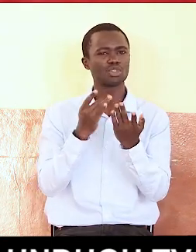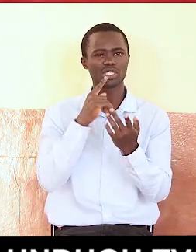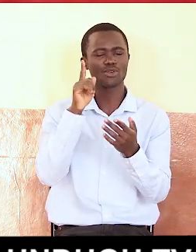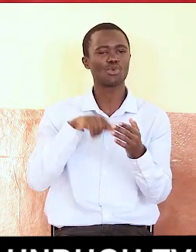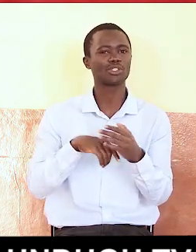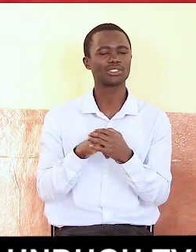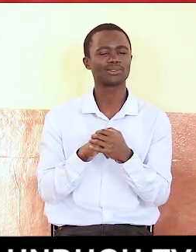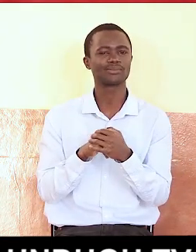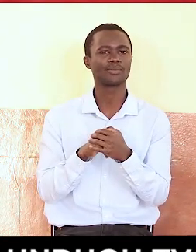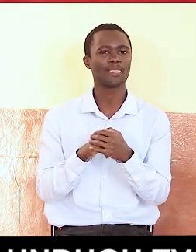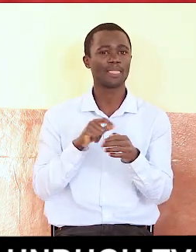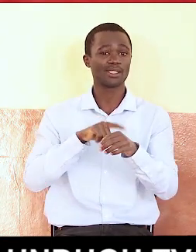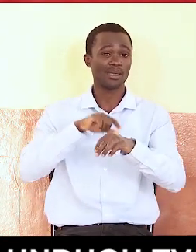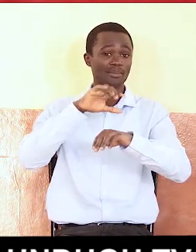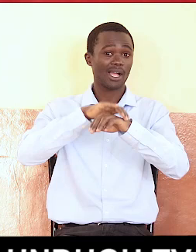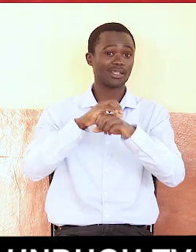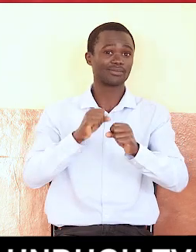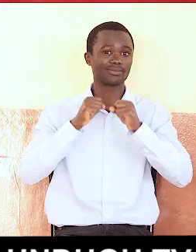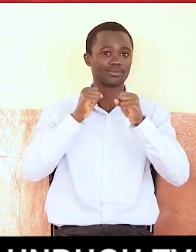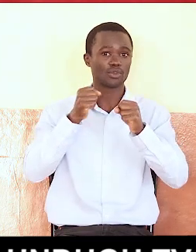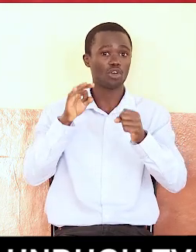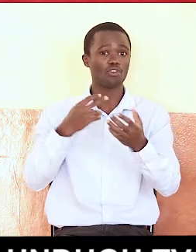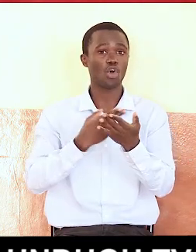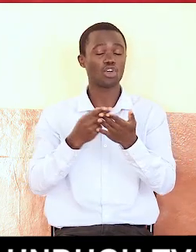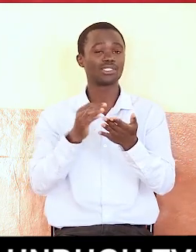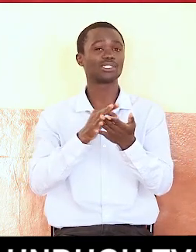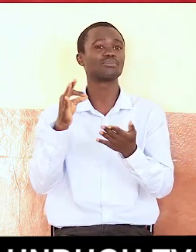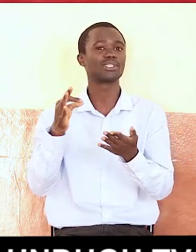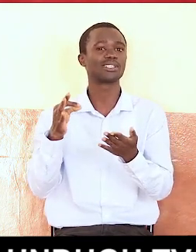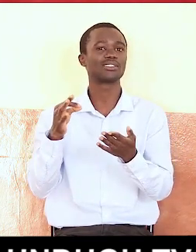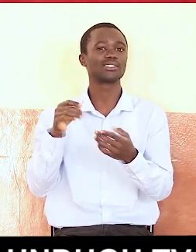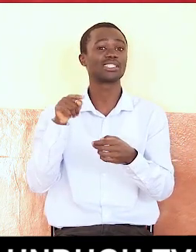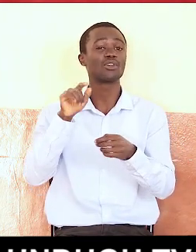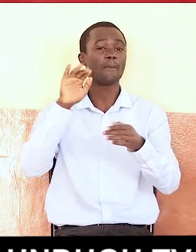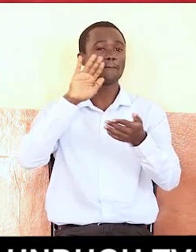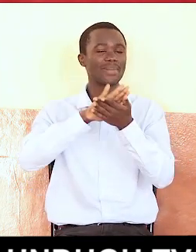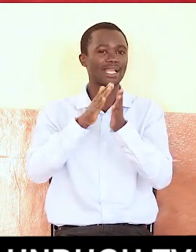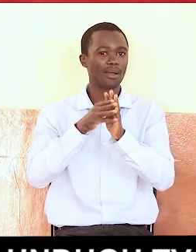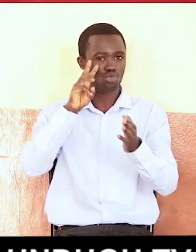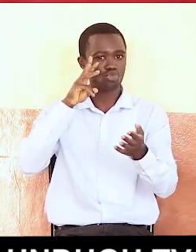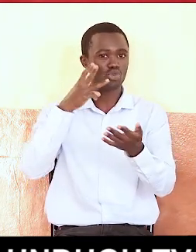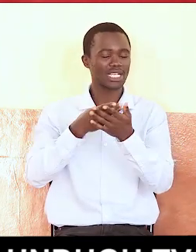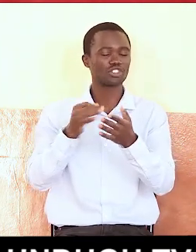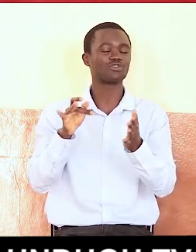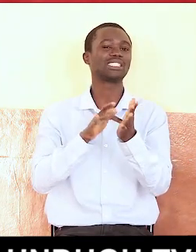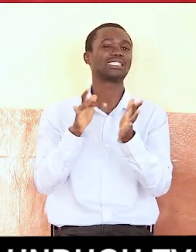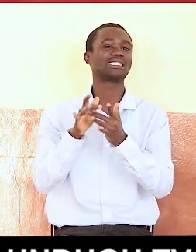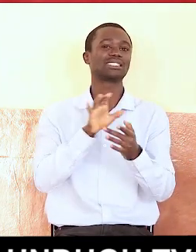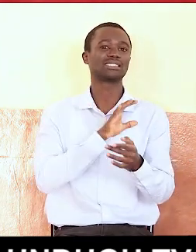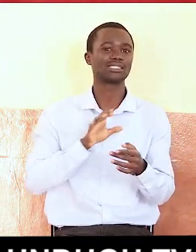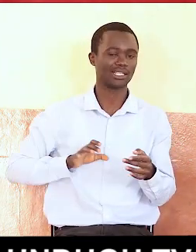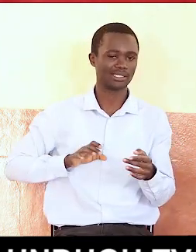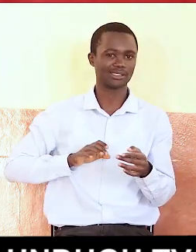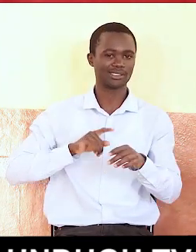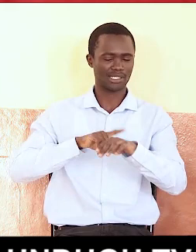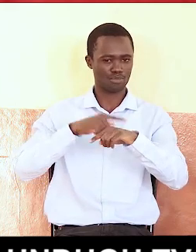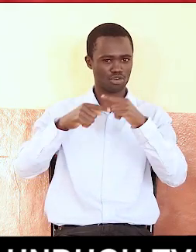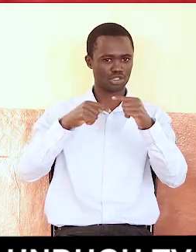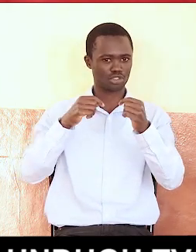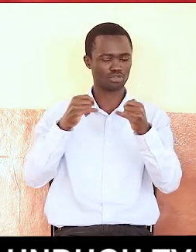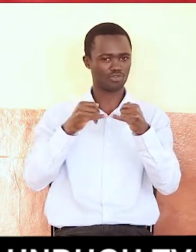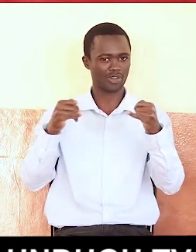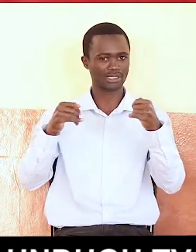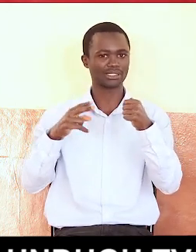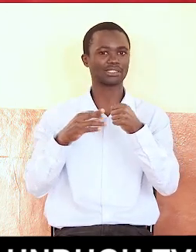kwamba wakipata nguvu za Roho Mtakatifu watakuwa mashahidi wa Yesu. Huo mstari wa 8.